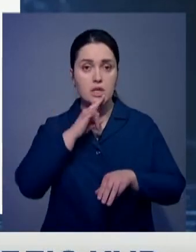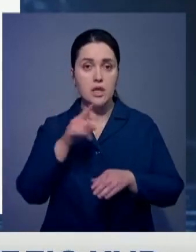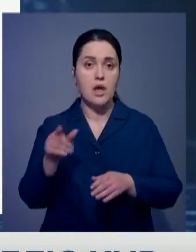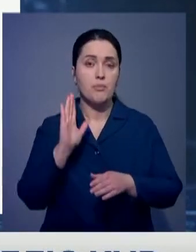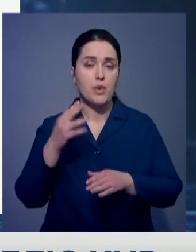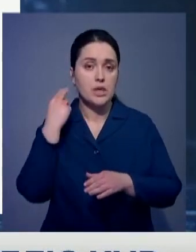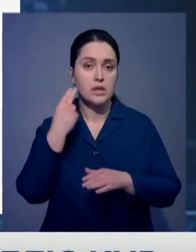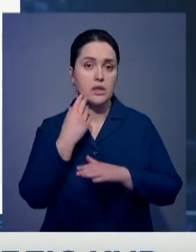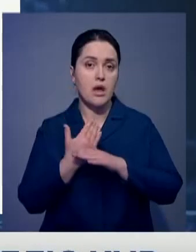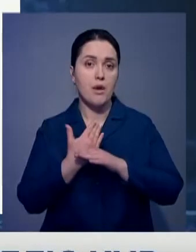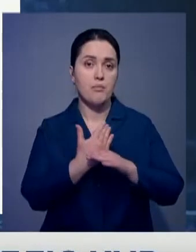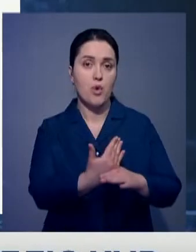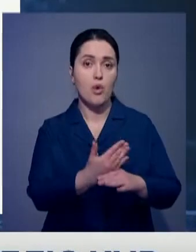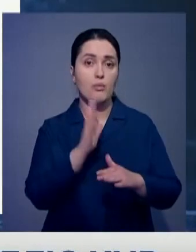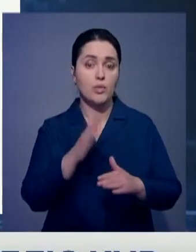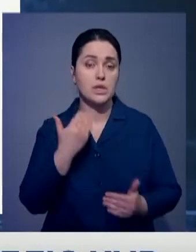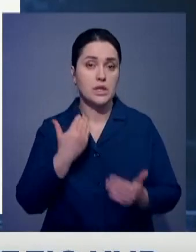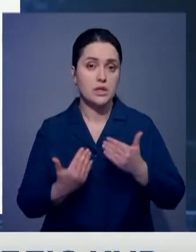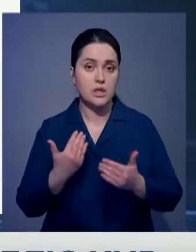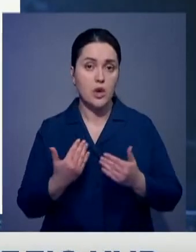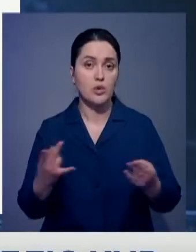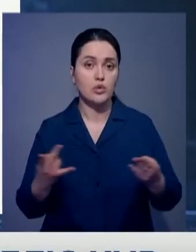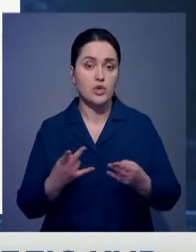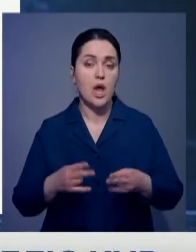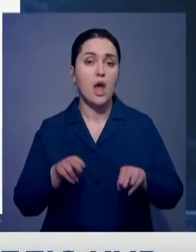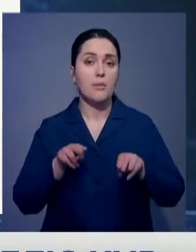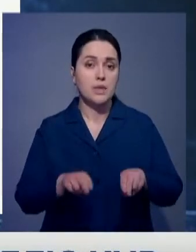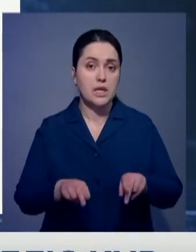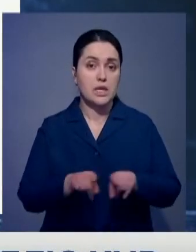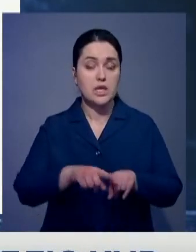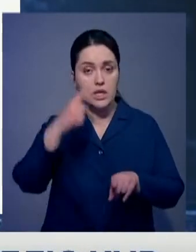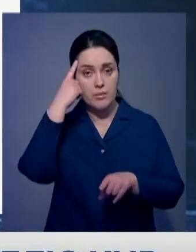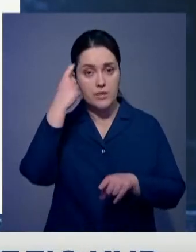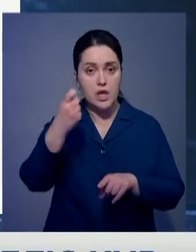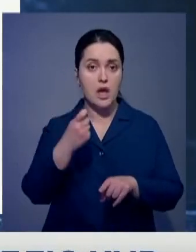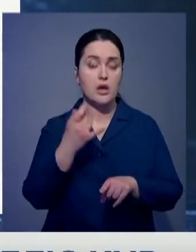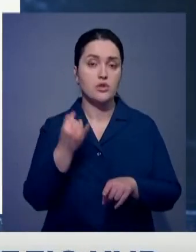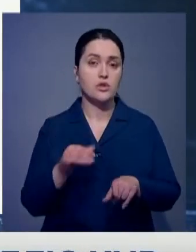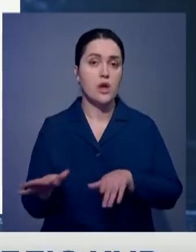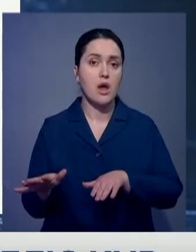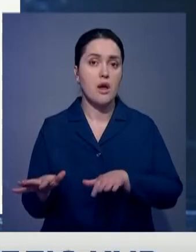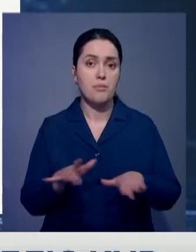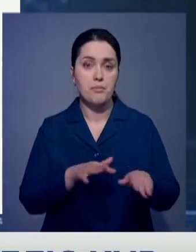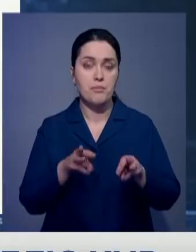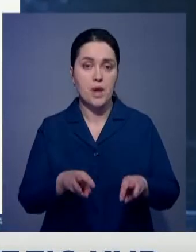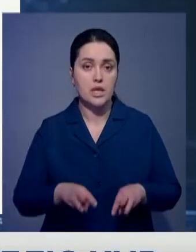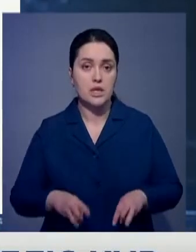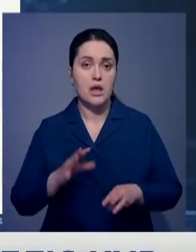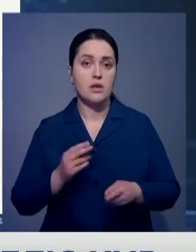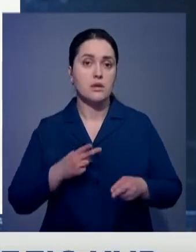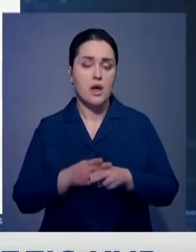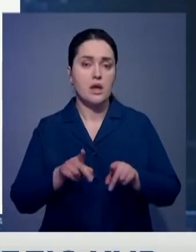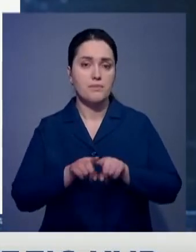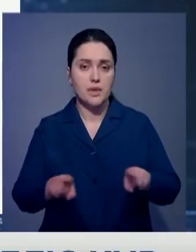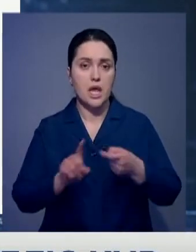правительства оказать Китаю посильную гуманитарную помощь в случае ее необходимости. Президент также сообщил о предпринимаемых правительством мерах по